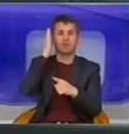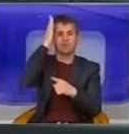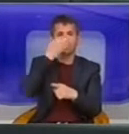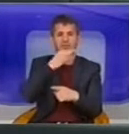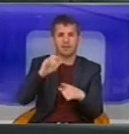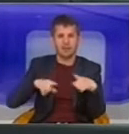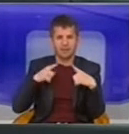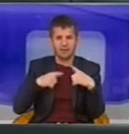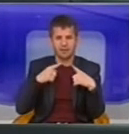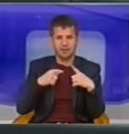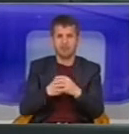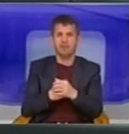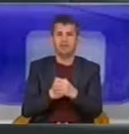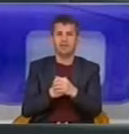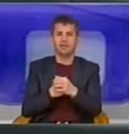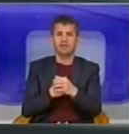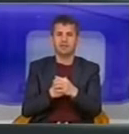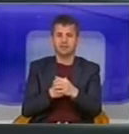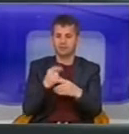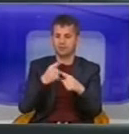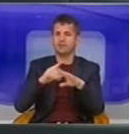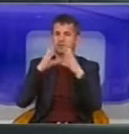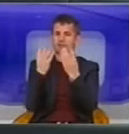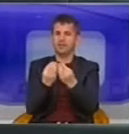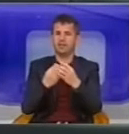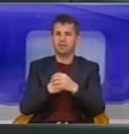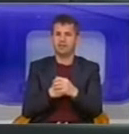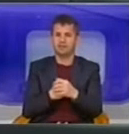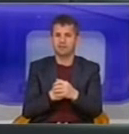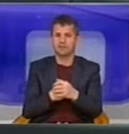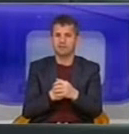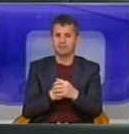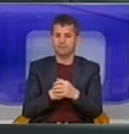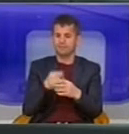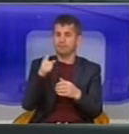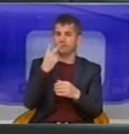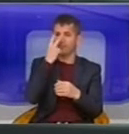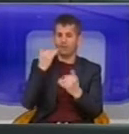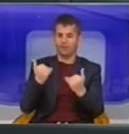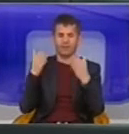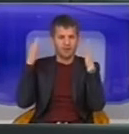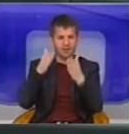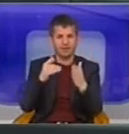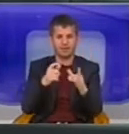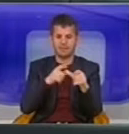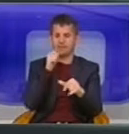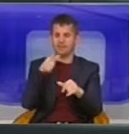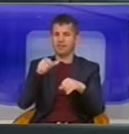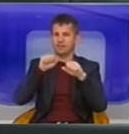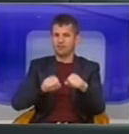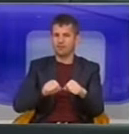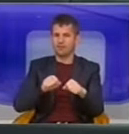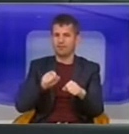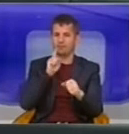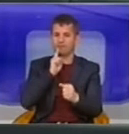në këtë vend do të zbehet edhe matutje. Nëse e marrim si pikë referente mënyrën se si kjo qeveri kishte